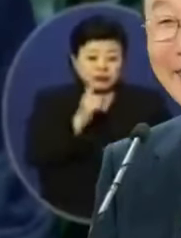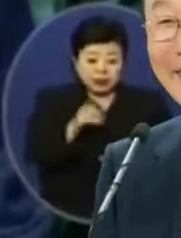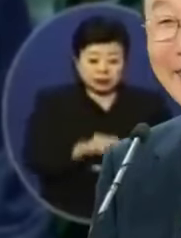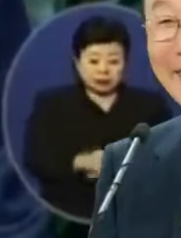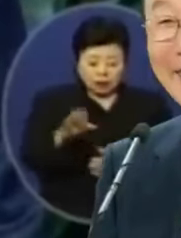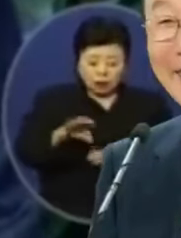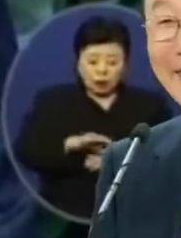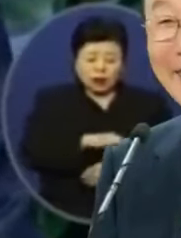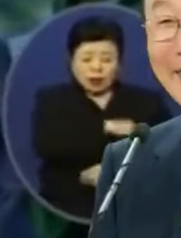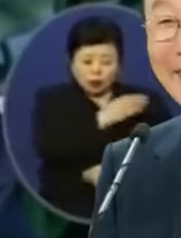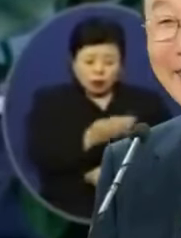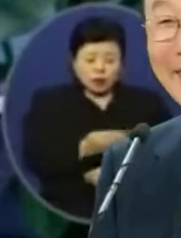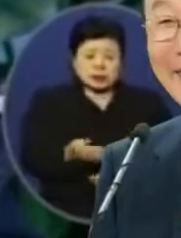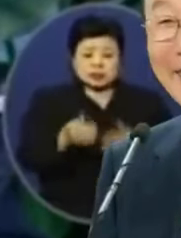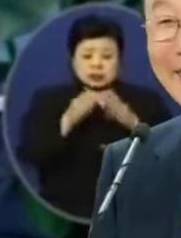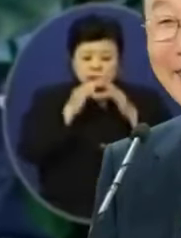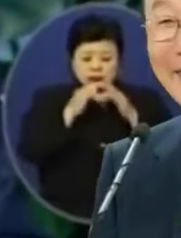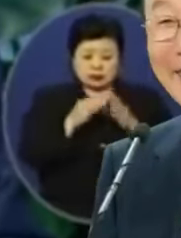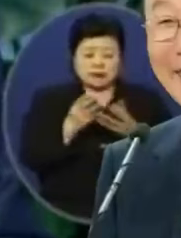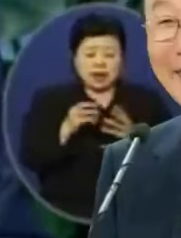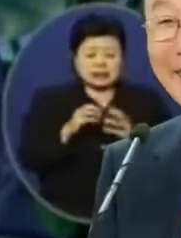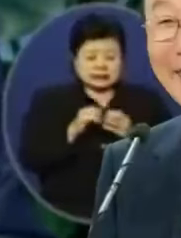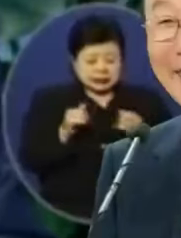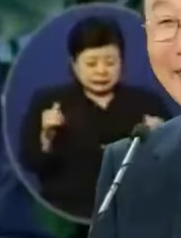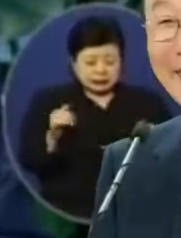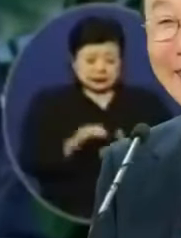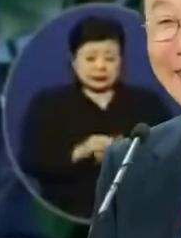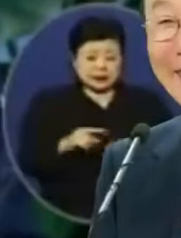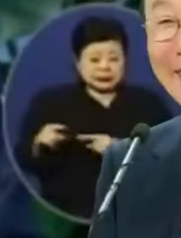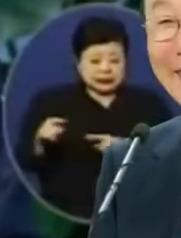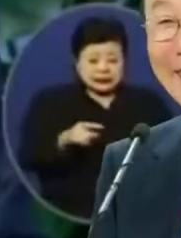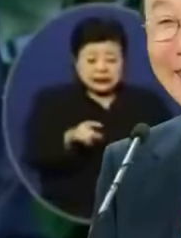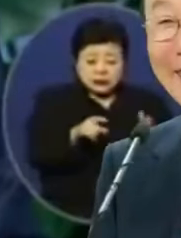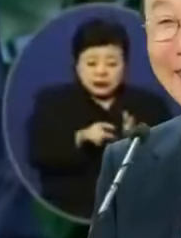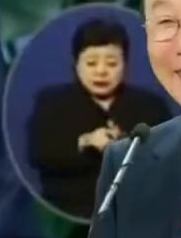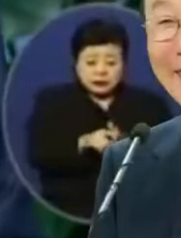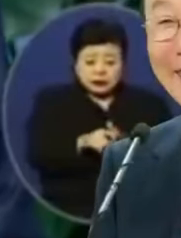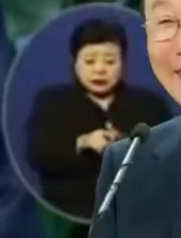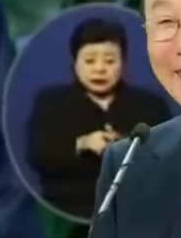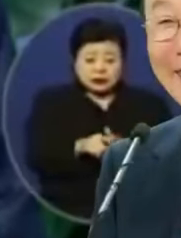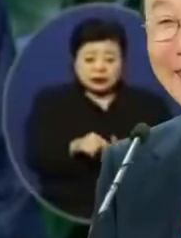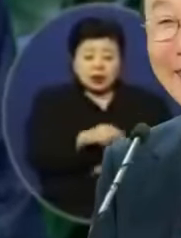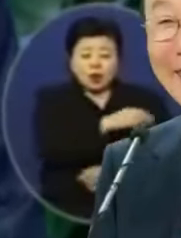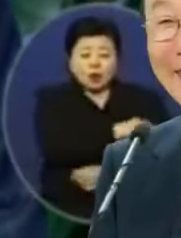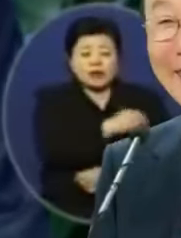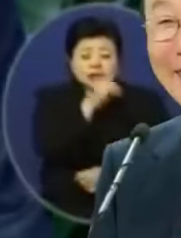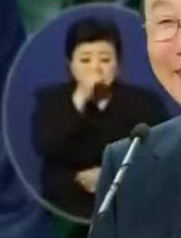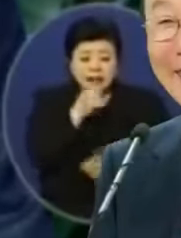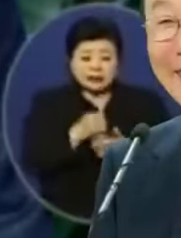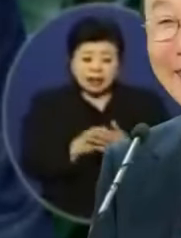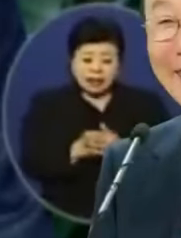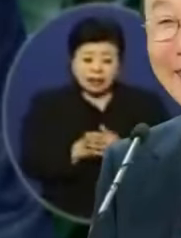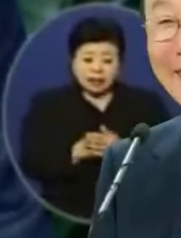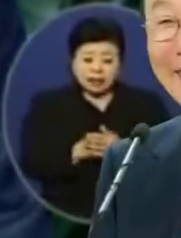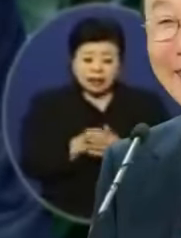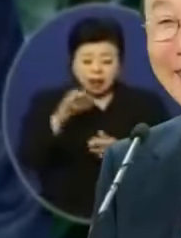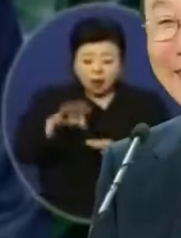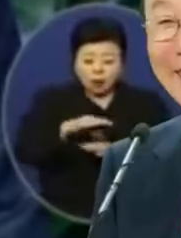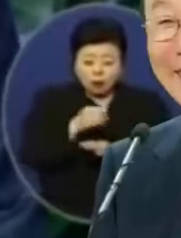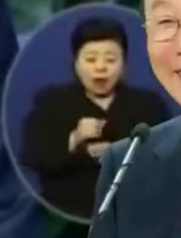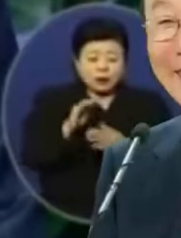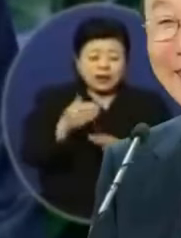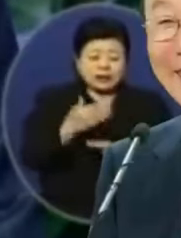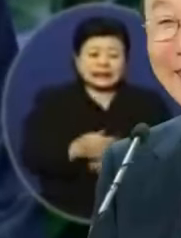왕의 권위를 세워야 됩니다. 이 많은 백성들을 다스리기 위해서는 권위가 있어야 되는데 이 권위는 왕이 이외에